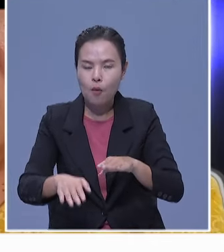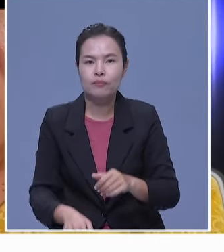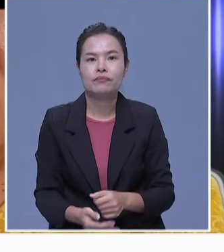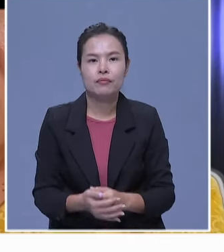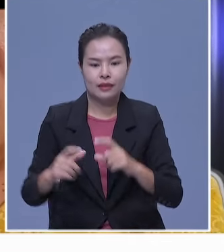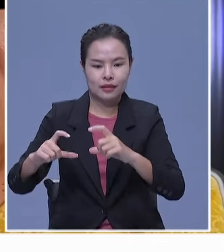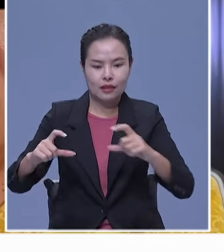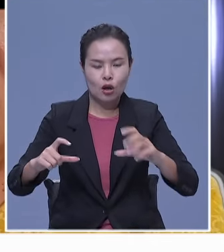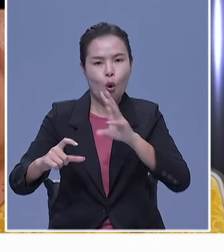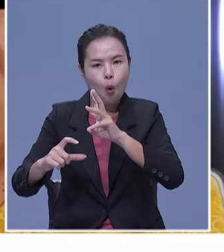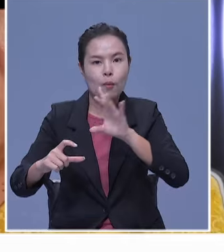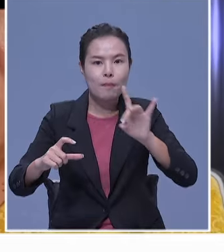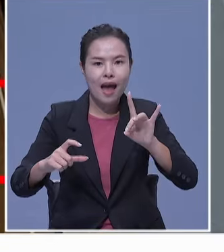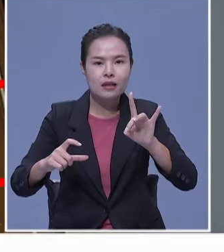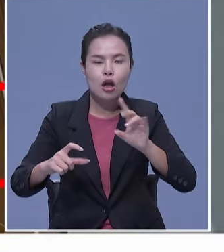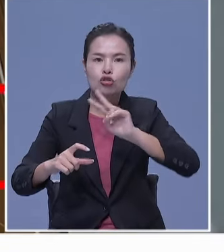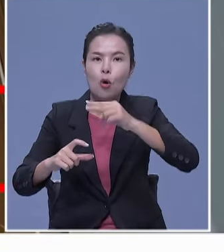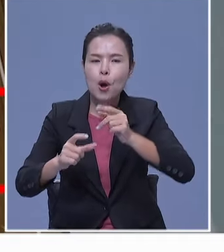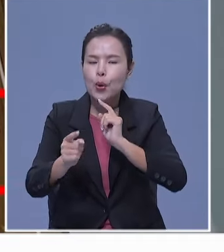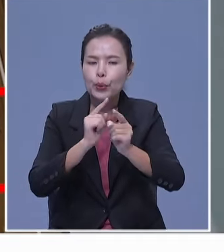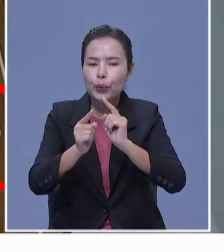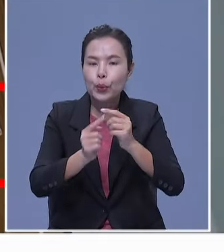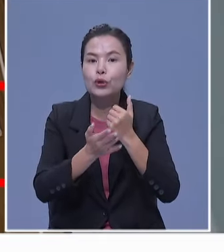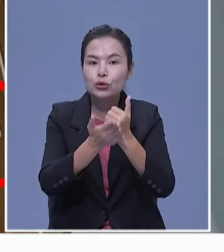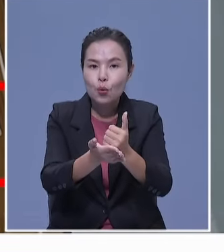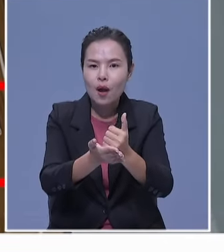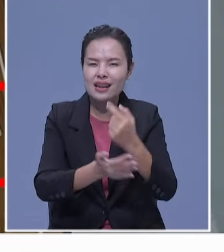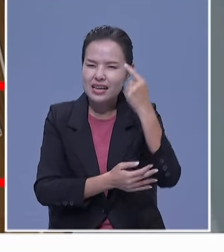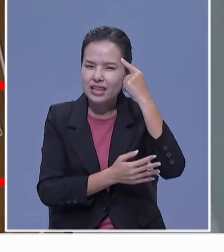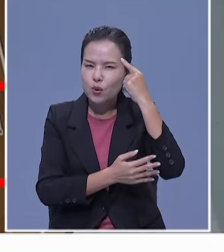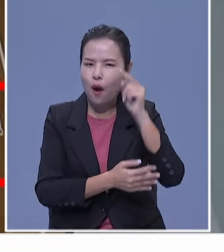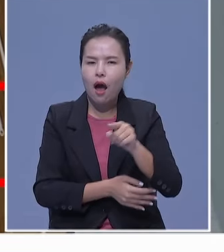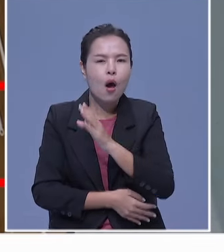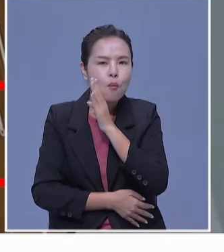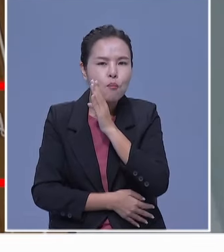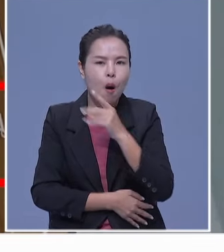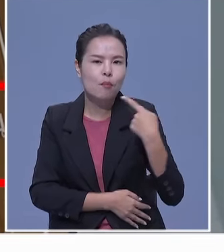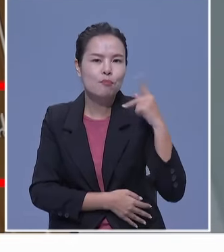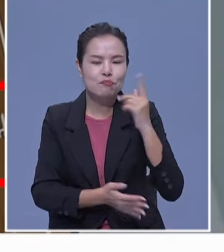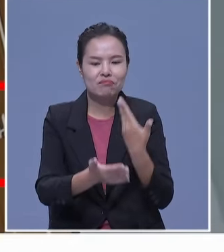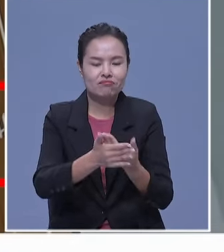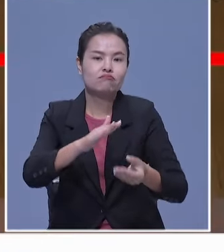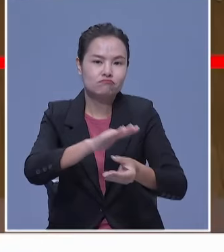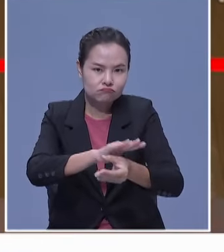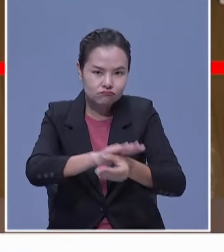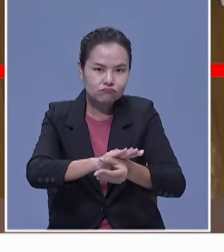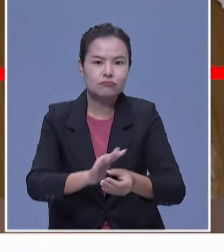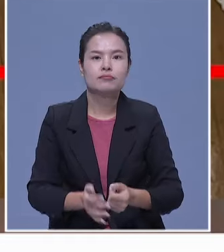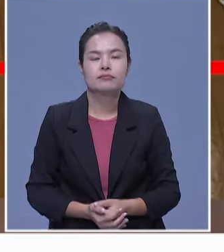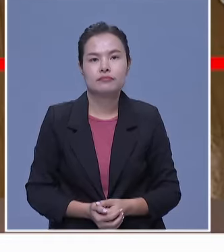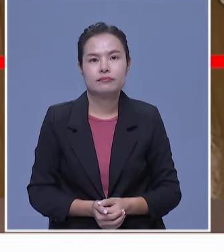ซองซองละ 20,000 เพื่อเคลียร์ซึ่งคาดว่าจะเป็นบุคคลที่สวมรอยหาประโยชน์จากเหตุการณ์ที่เกิดขึ้นค่ะ